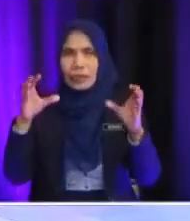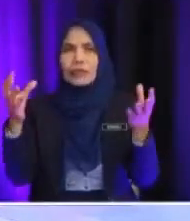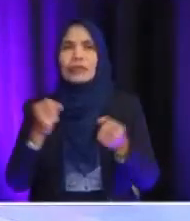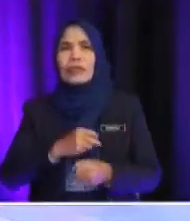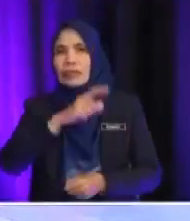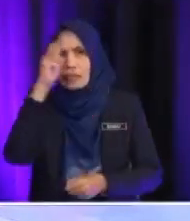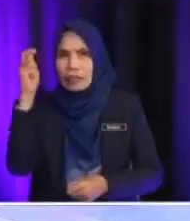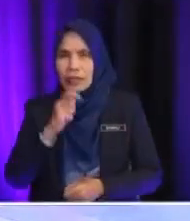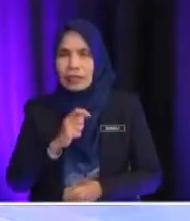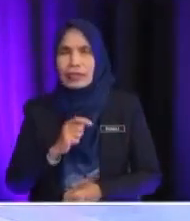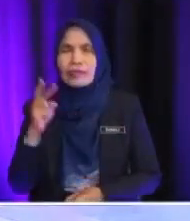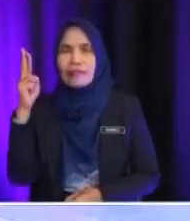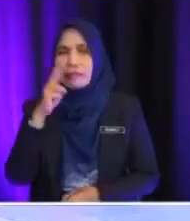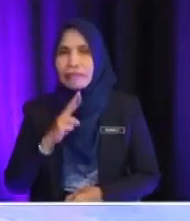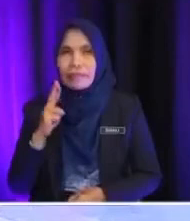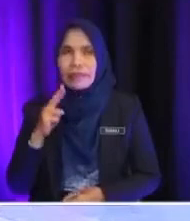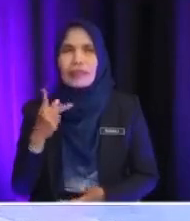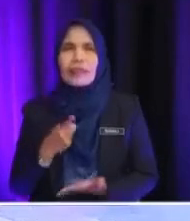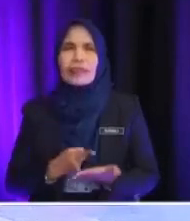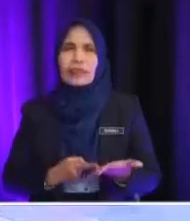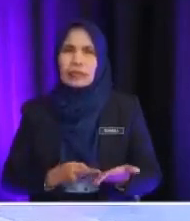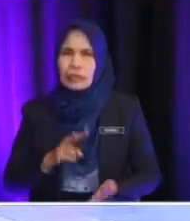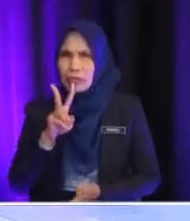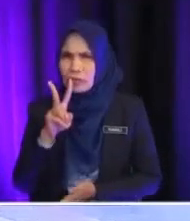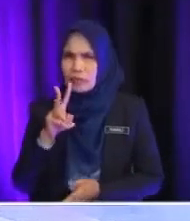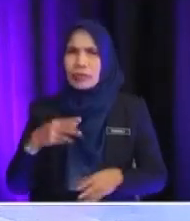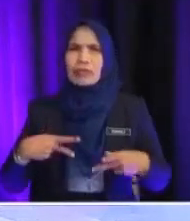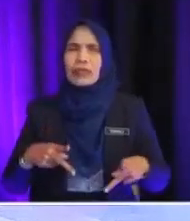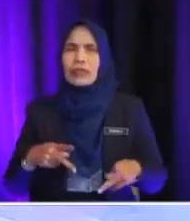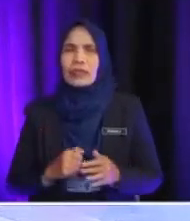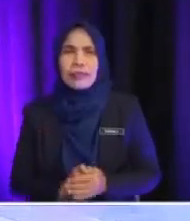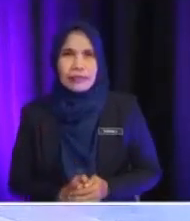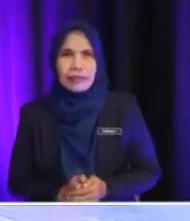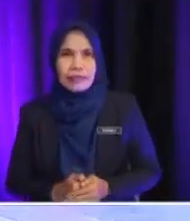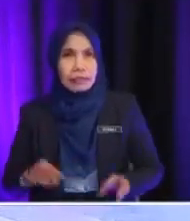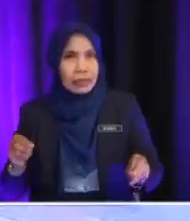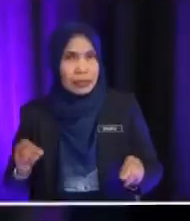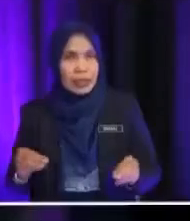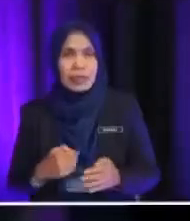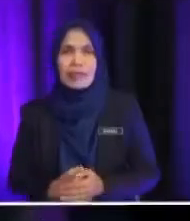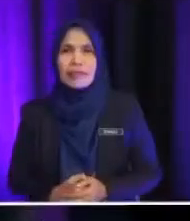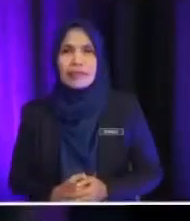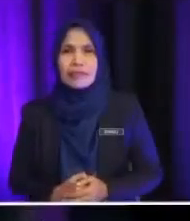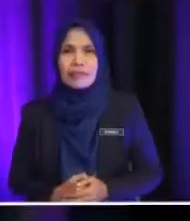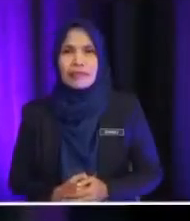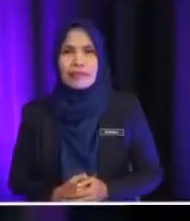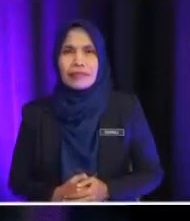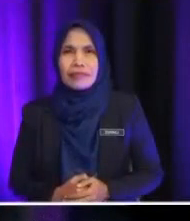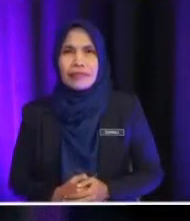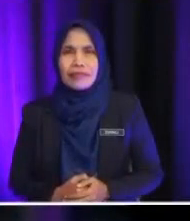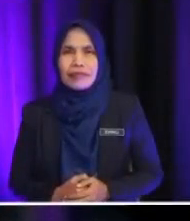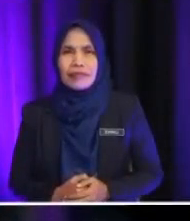dua kaedah masak cara memanggang yang kita boleh guna untuk memanggang? Oh, seperti yang Cikgu bagi tahu